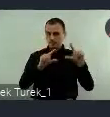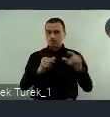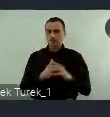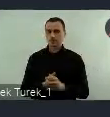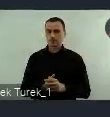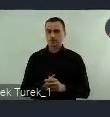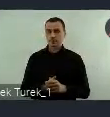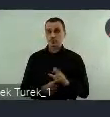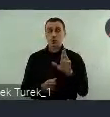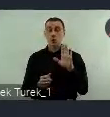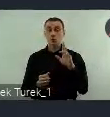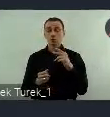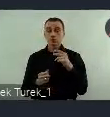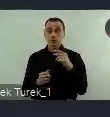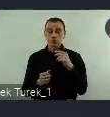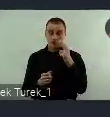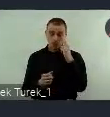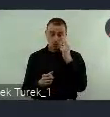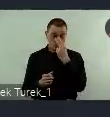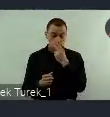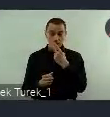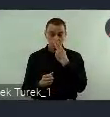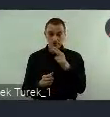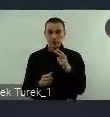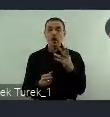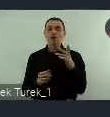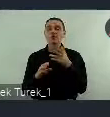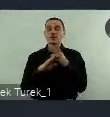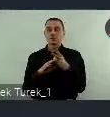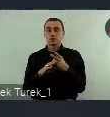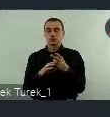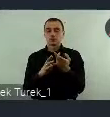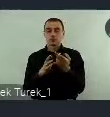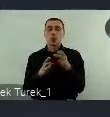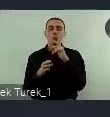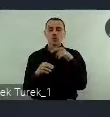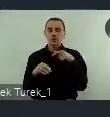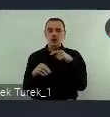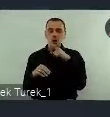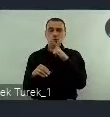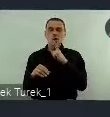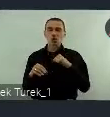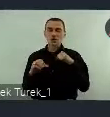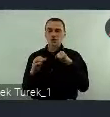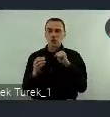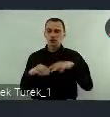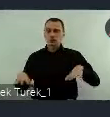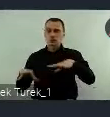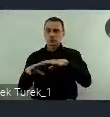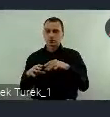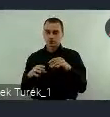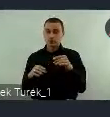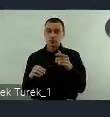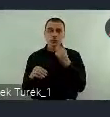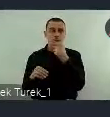one podejdzie tutaj to jak mam sprawdzić czy wchodzi do damskie czy męskie to jest lodowisko w Bydgoszczy Jak mam sprawdzić no nie sprawdzi otworzy drzwi albo będą